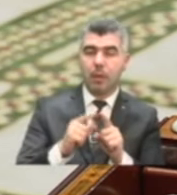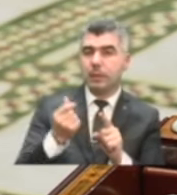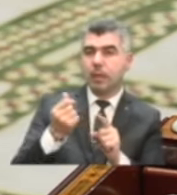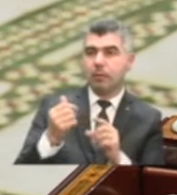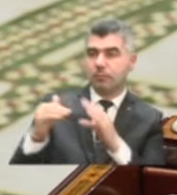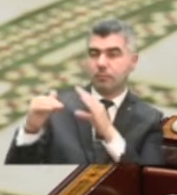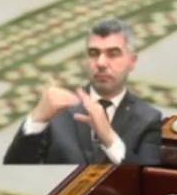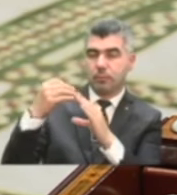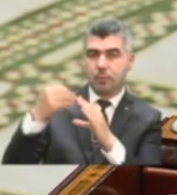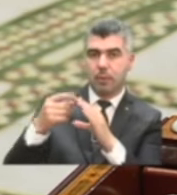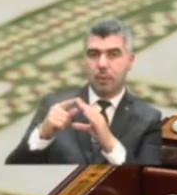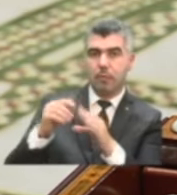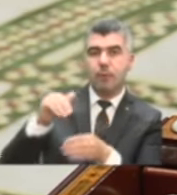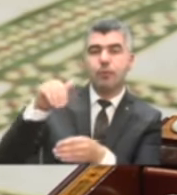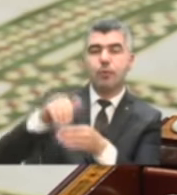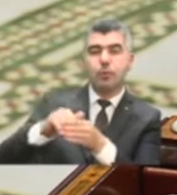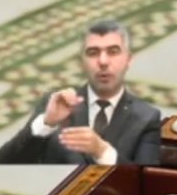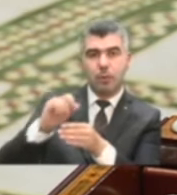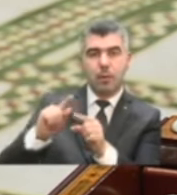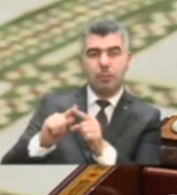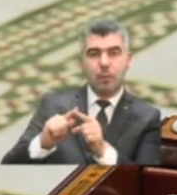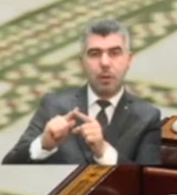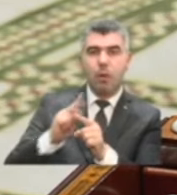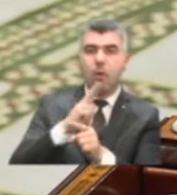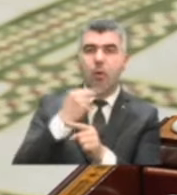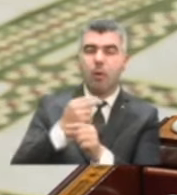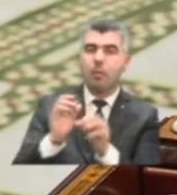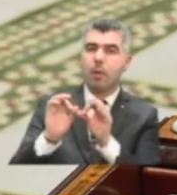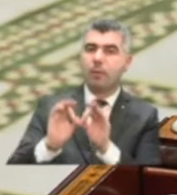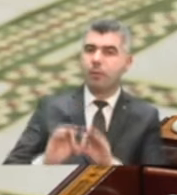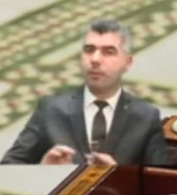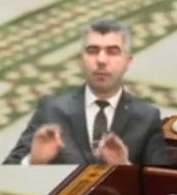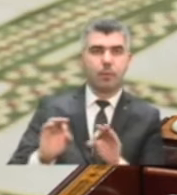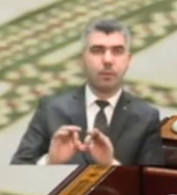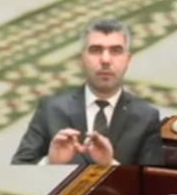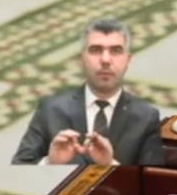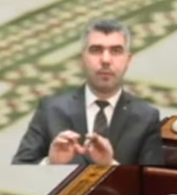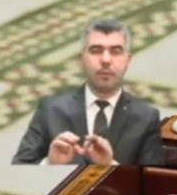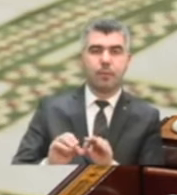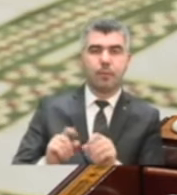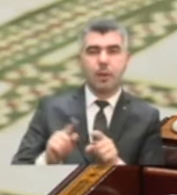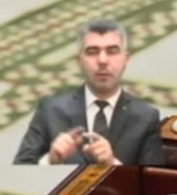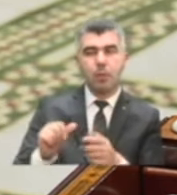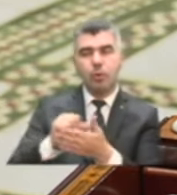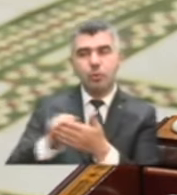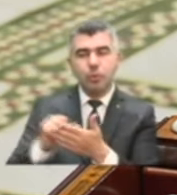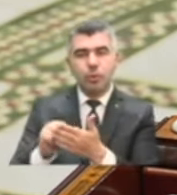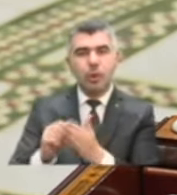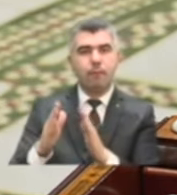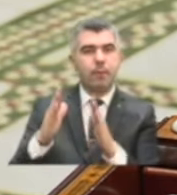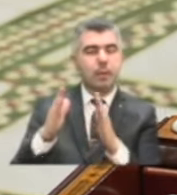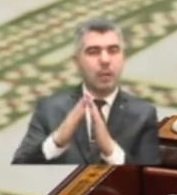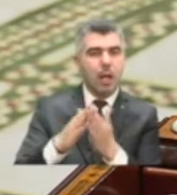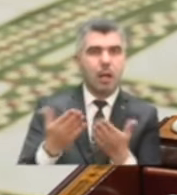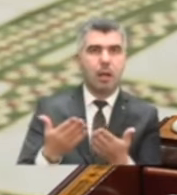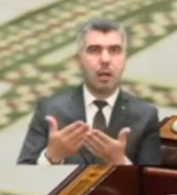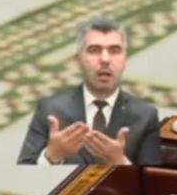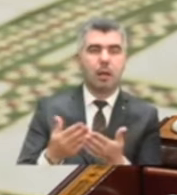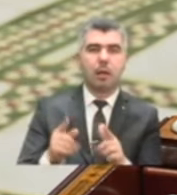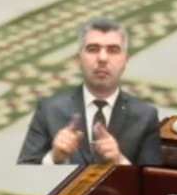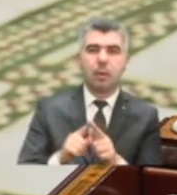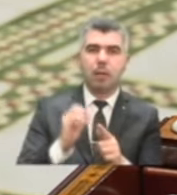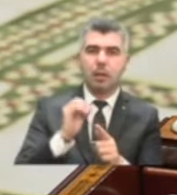للمغرب ما تدخلش للخزينة ديال المملكة، تدخل لأنه تقتنيو الديور ديالهم يعني تعيشوا